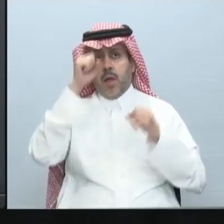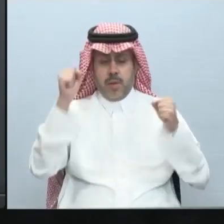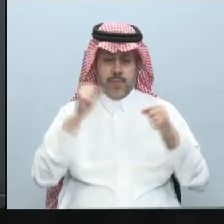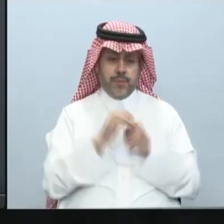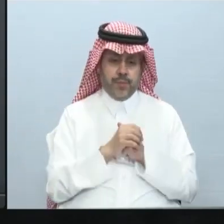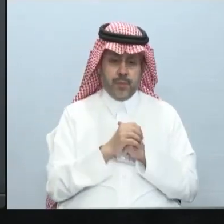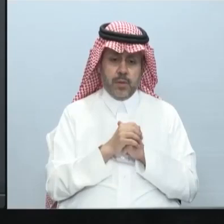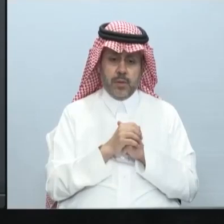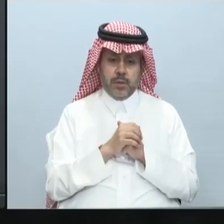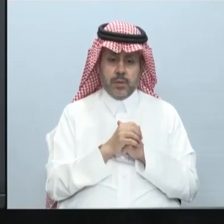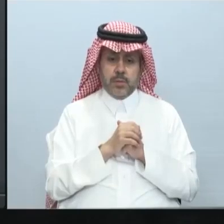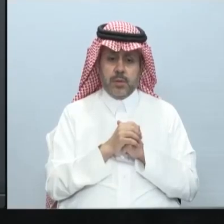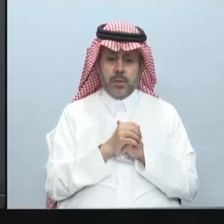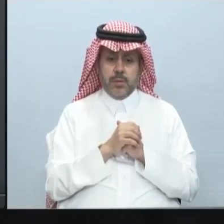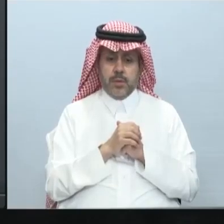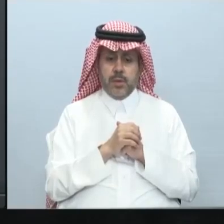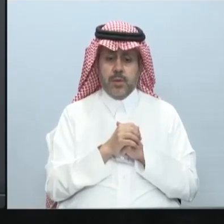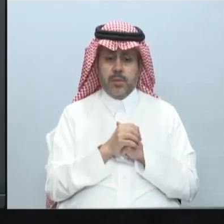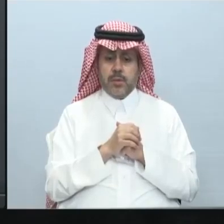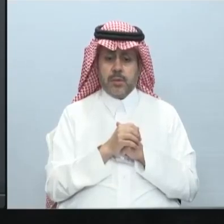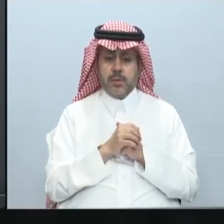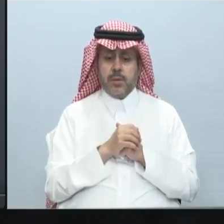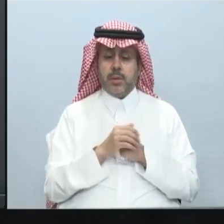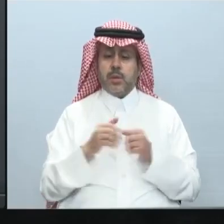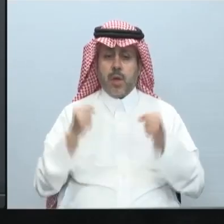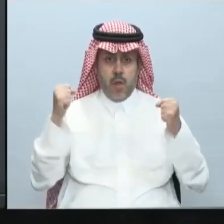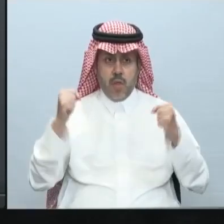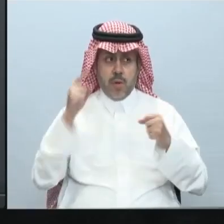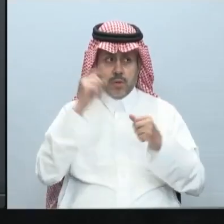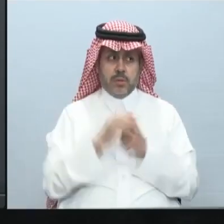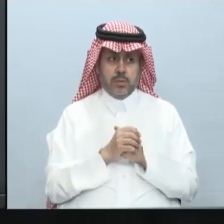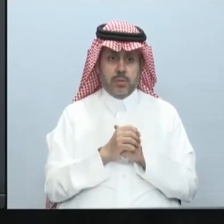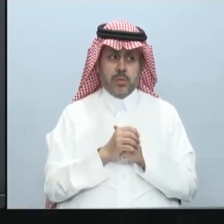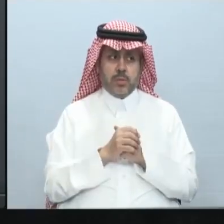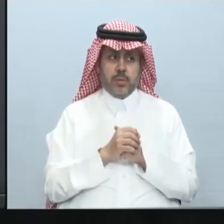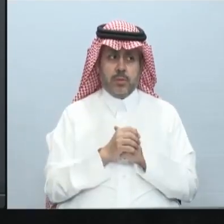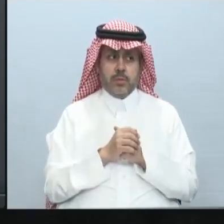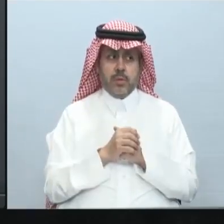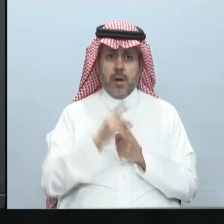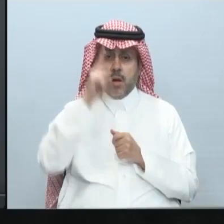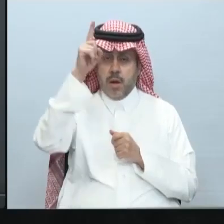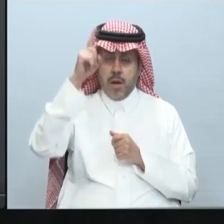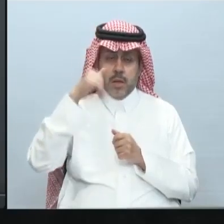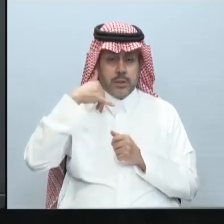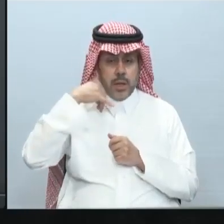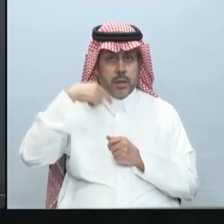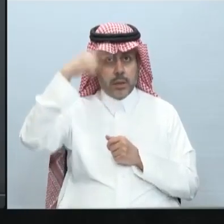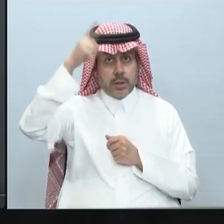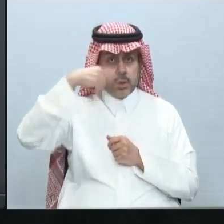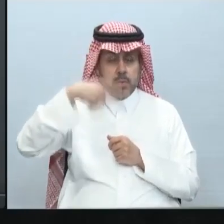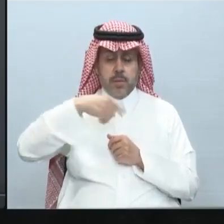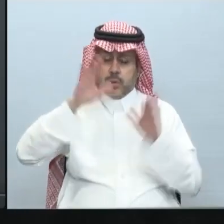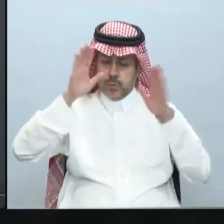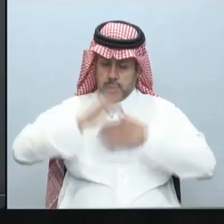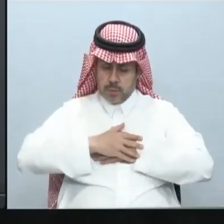العظيم فانت تعظم الله سبحانه وتعالى وتستشعر انه يخاطبك وانك تتحدث معه